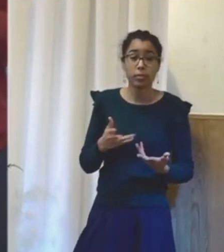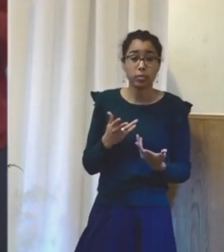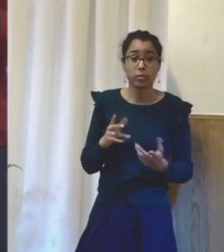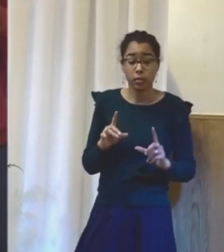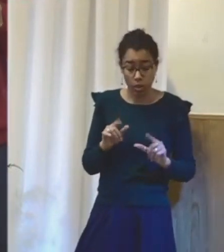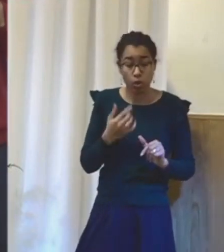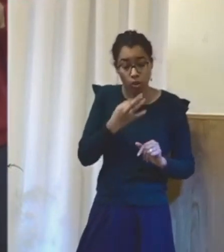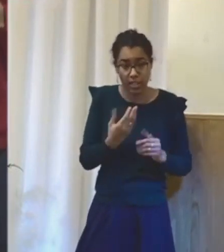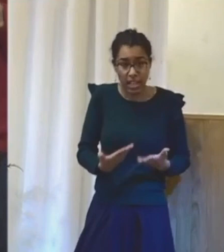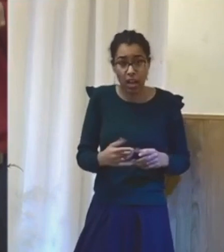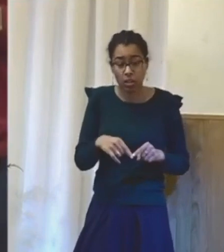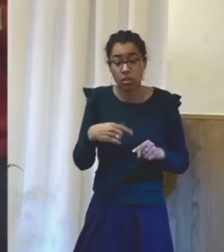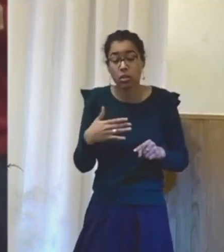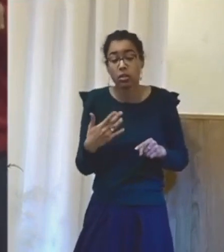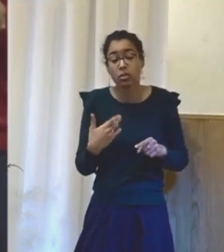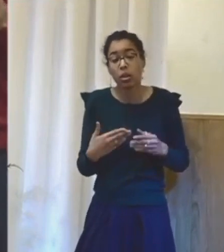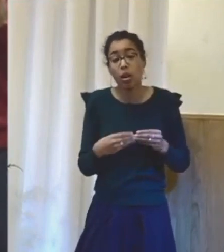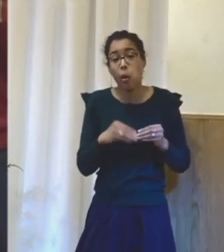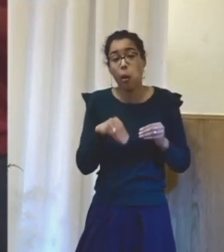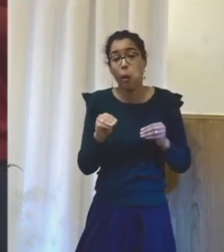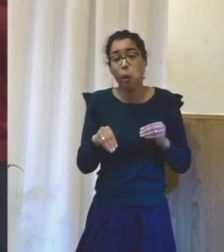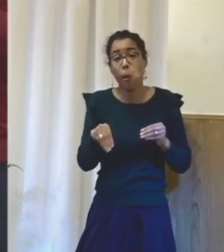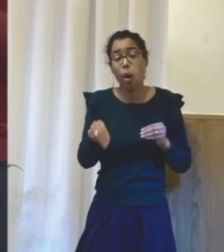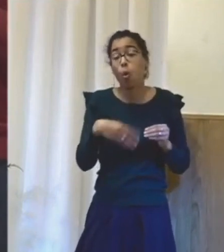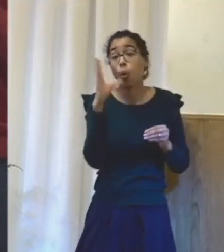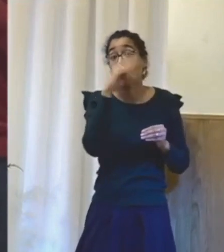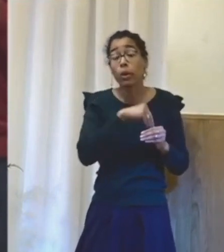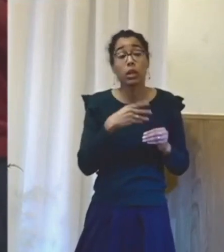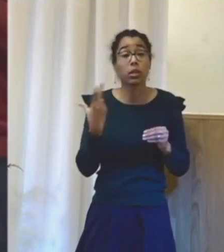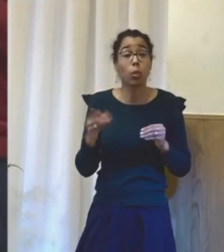là et puis après il va oublier et puis